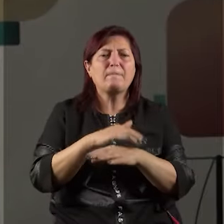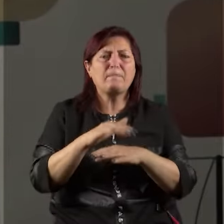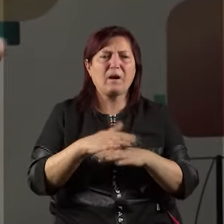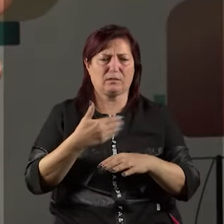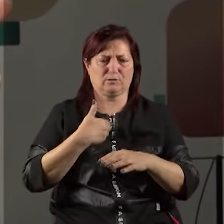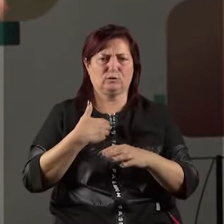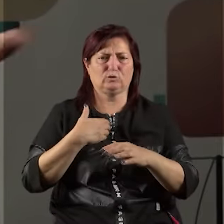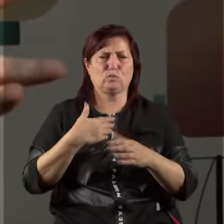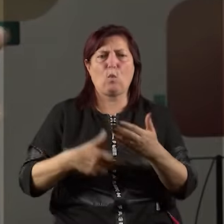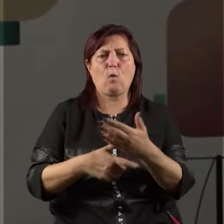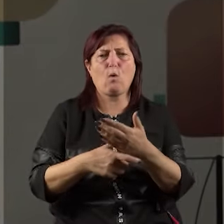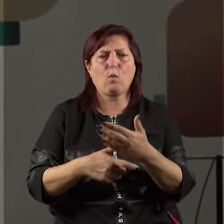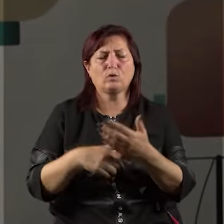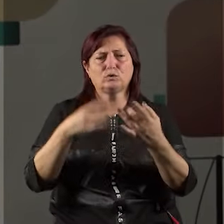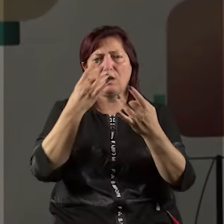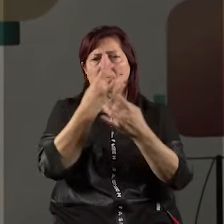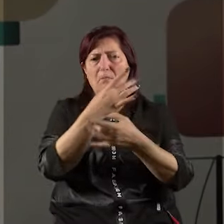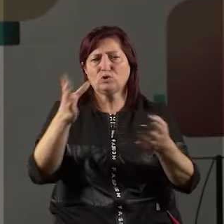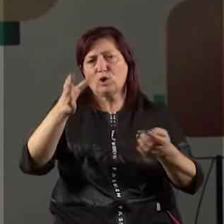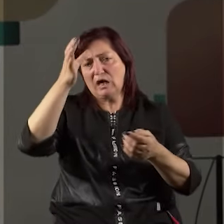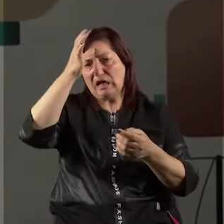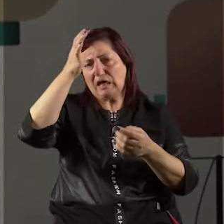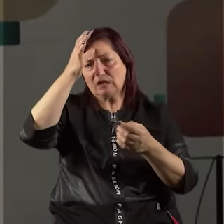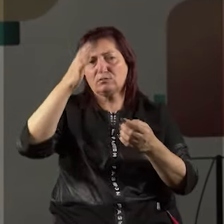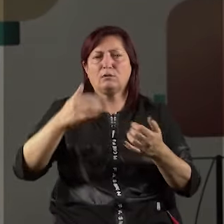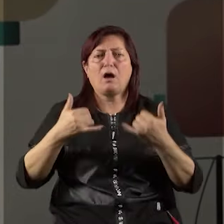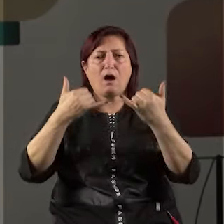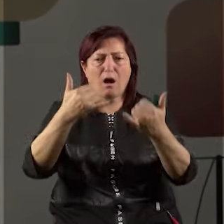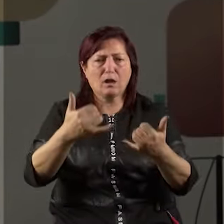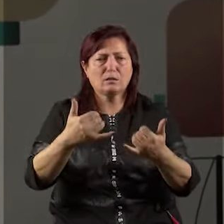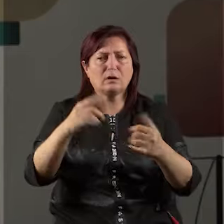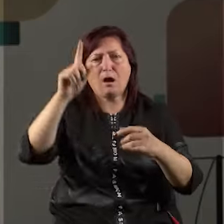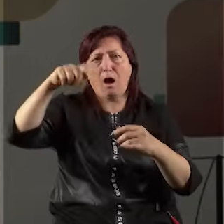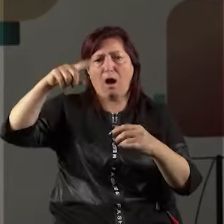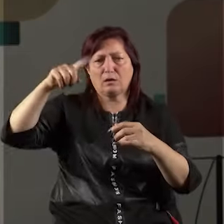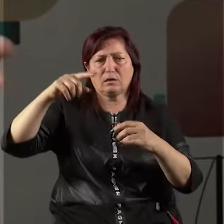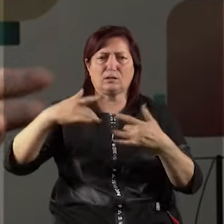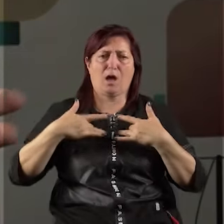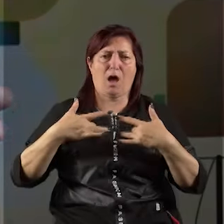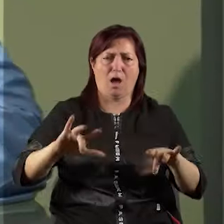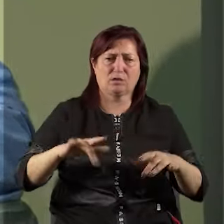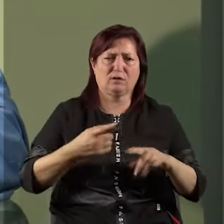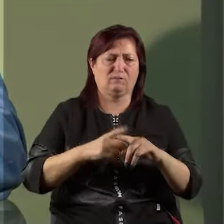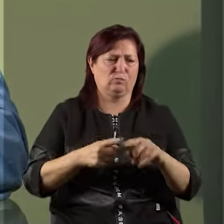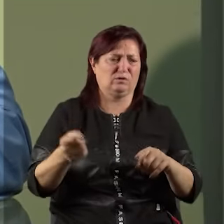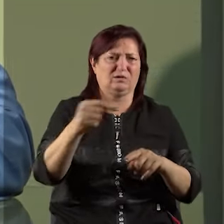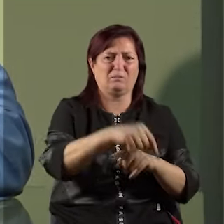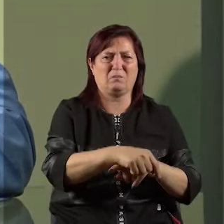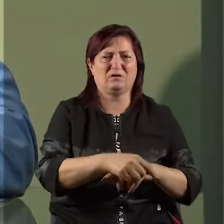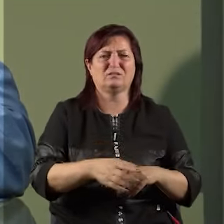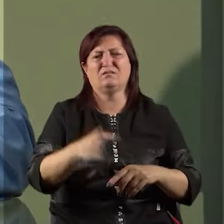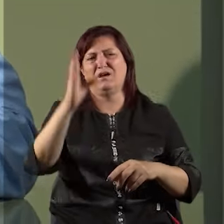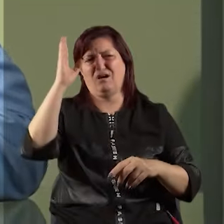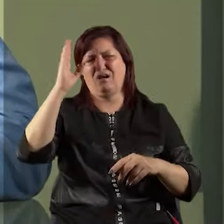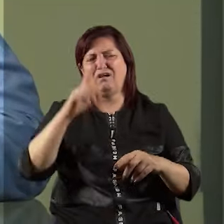օգնությամբ, օժանդակությամբ մշակույթի ինգիտությանը հարկերից, չէ, ազատվում է այդ մասով։ Արդեն մի քանի տասնամյակ այդ մասին